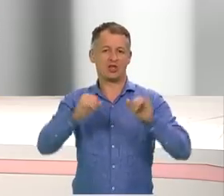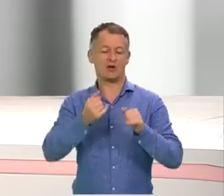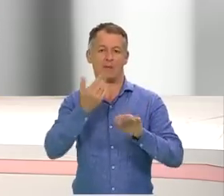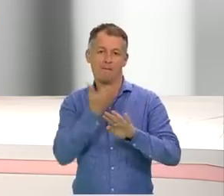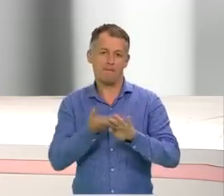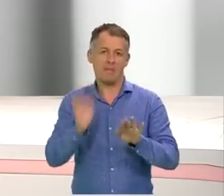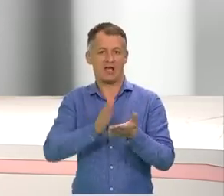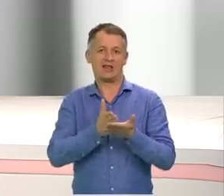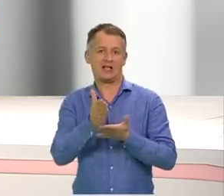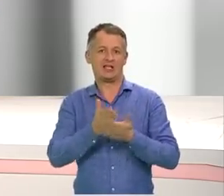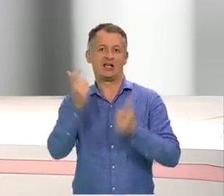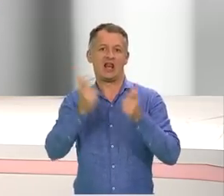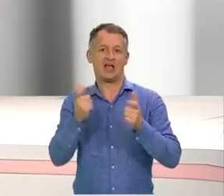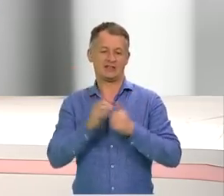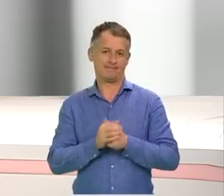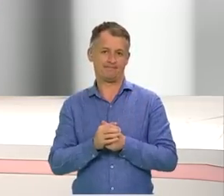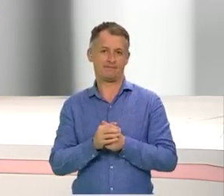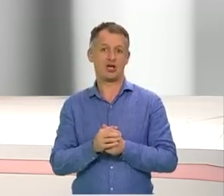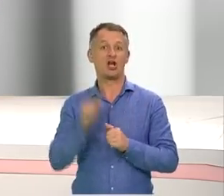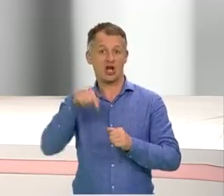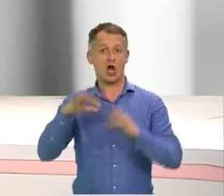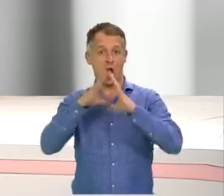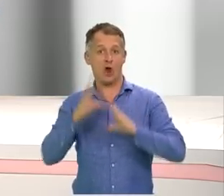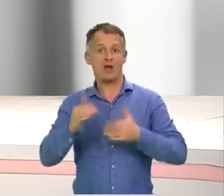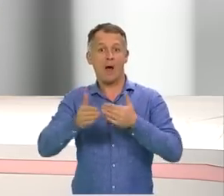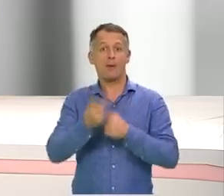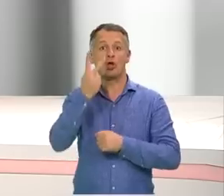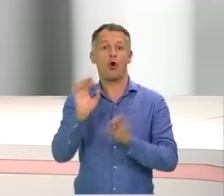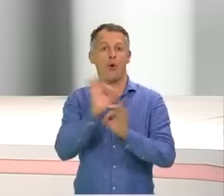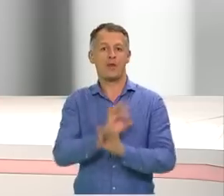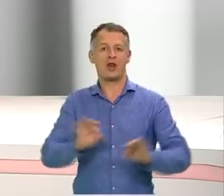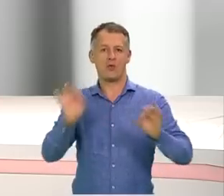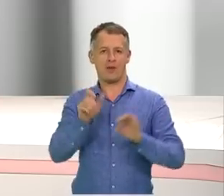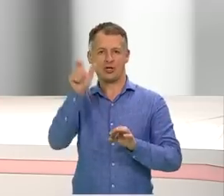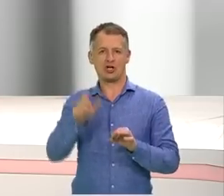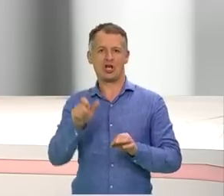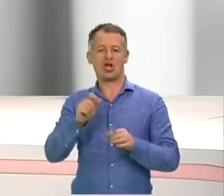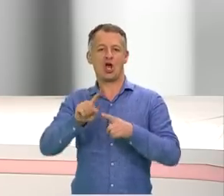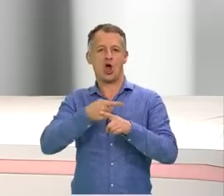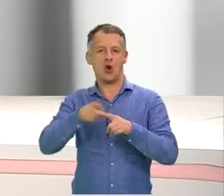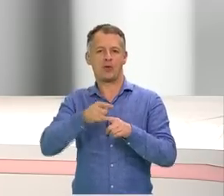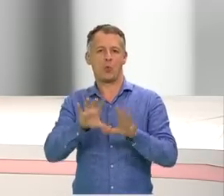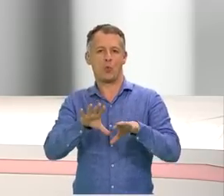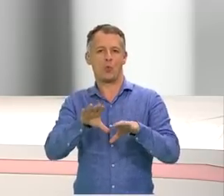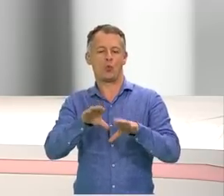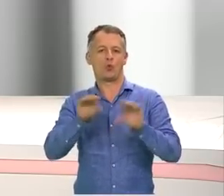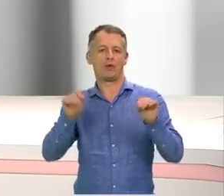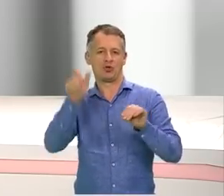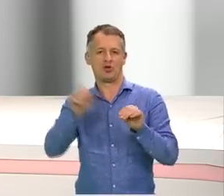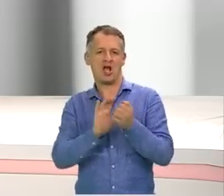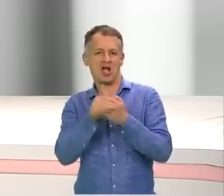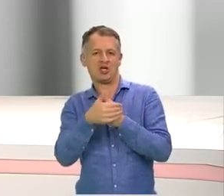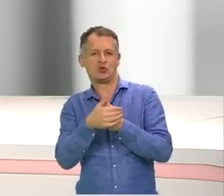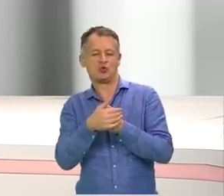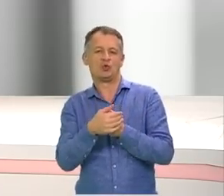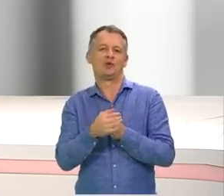ce mai întâlnit în clase și nu numai. În România sunt aproape 2 milioane de romi. Mulți însă aleg să-și ascundă identitatea ca